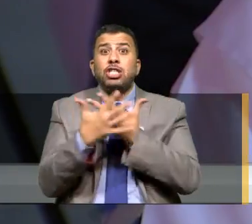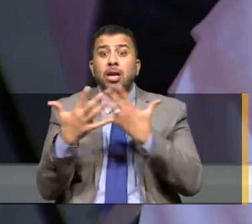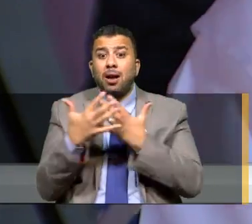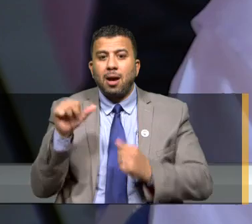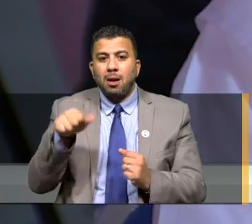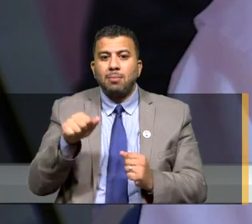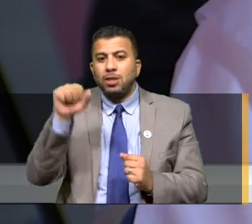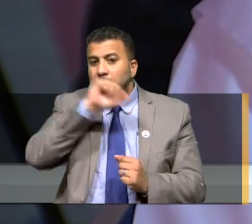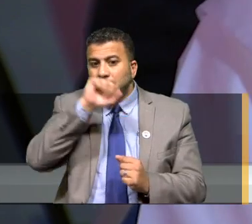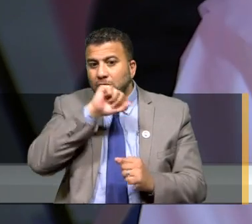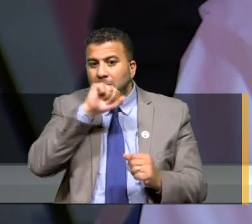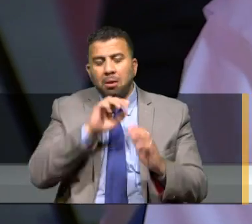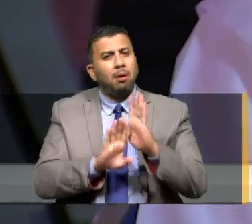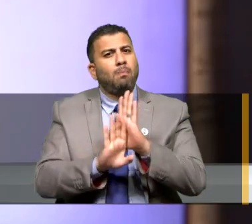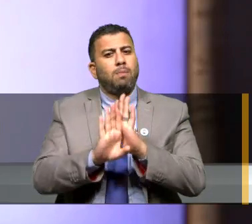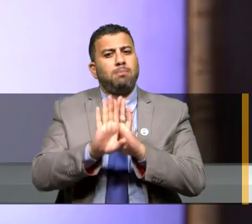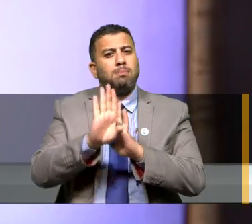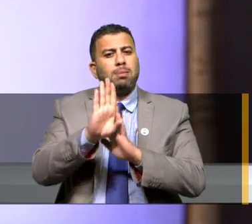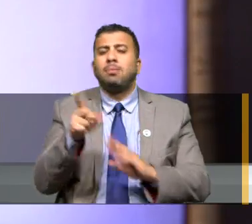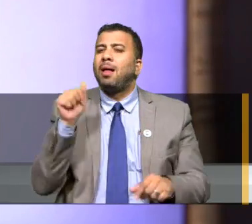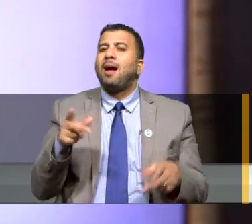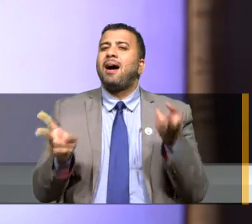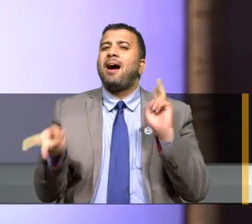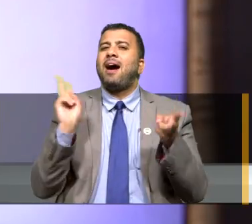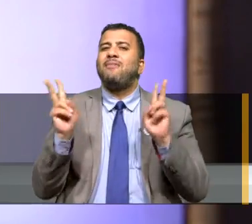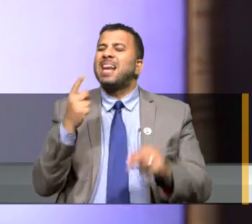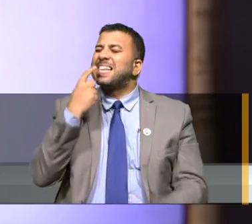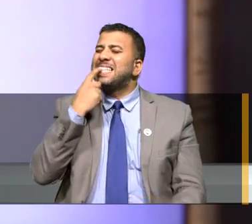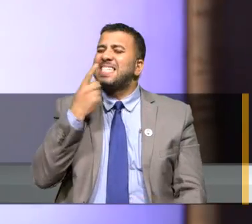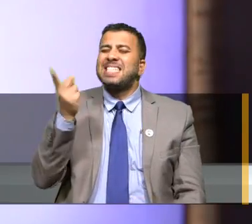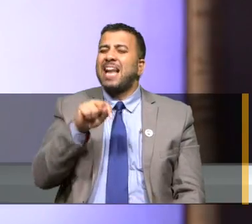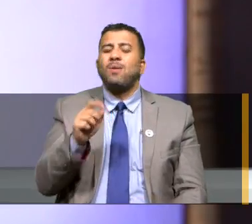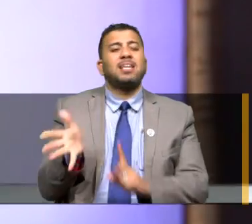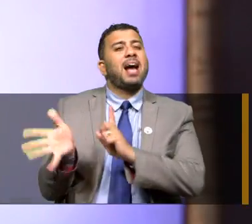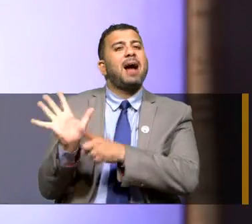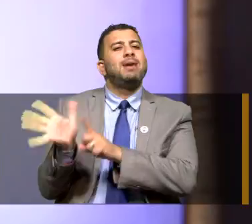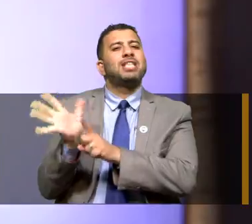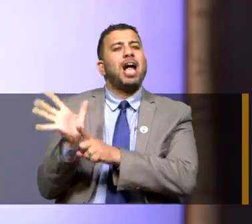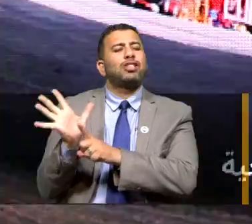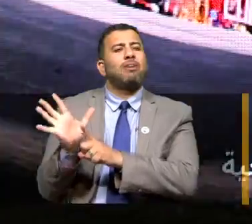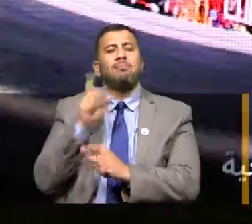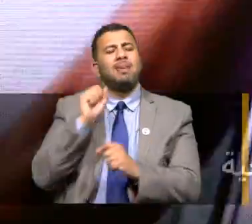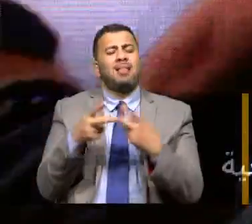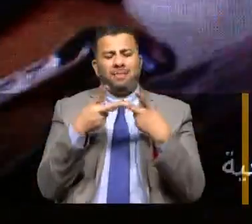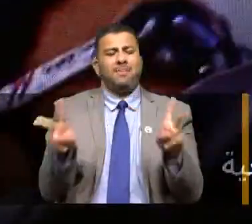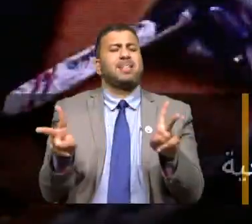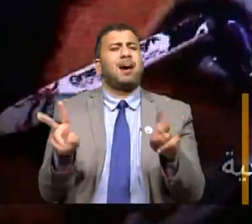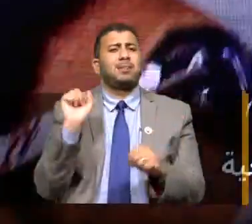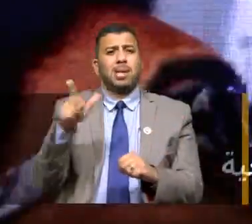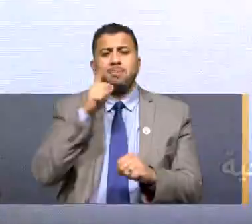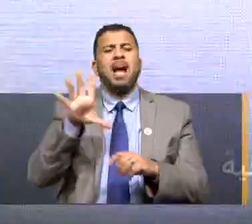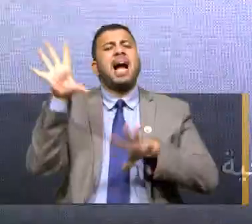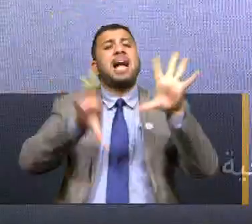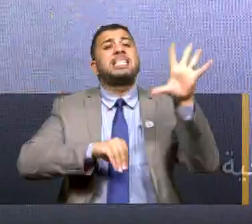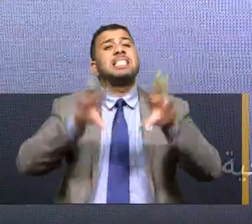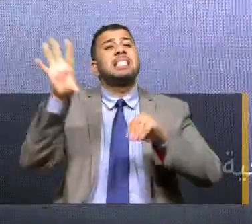تتخذ من الشارقة مقراً لها تحتفل بالذكرى السنوية 15 لتأسيسها بعد أن سطرت قصة